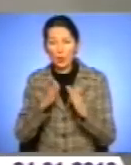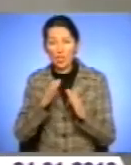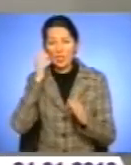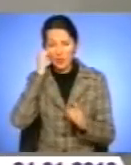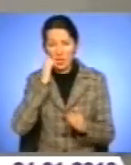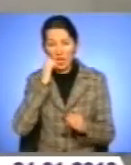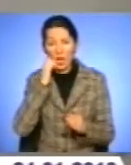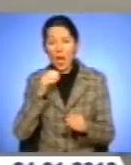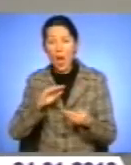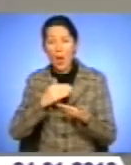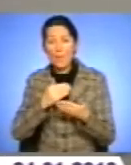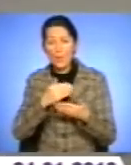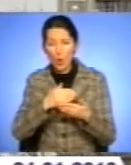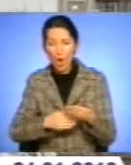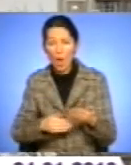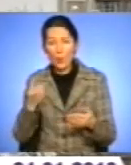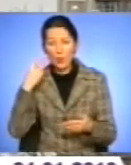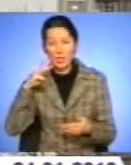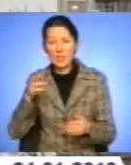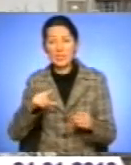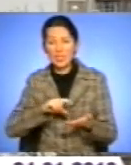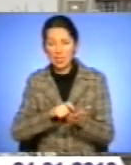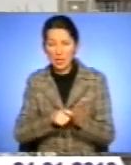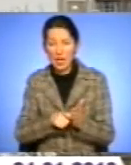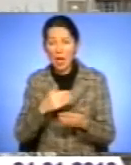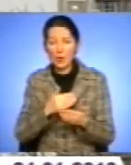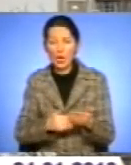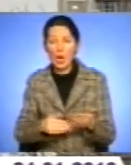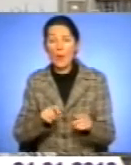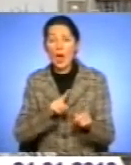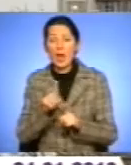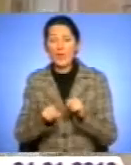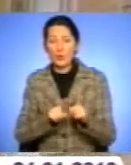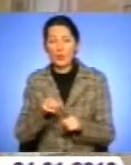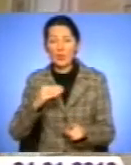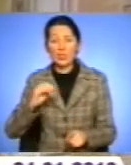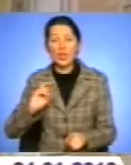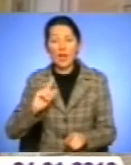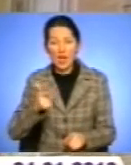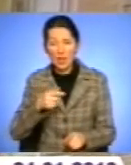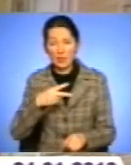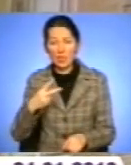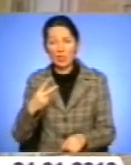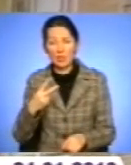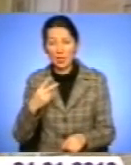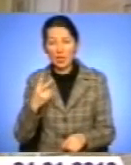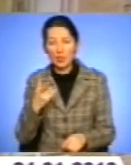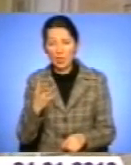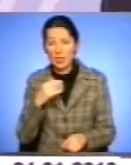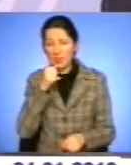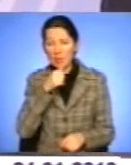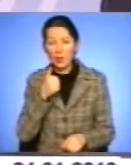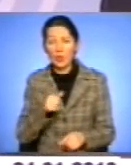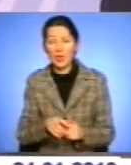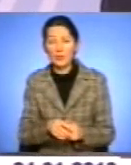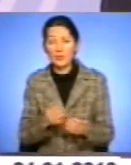обґрунтованого необхідно, адже без цього неможливе лікування комунальної галузі. Та спочатку варто підготувати людей, запустити закон про перший капітальний ремонт